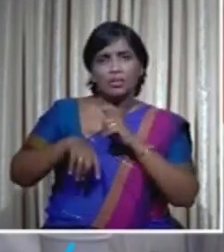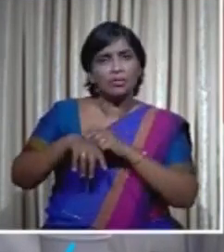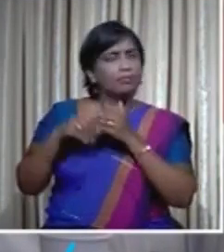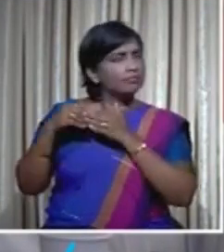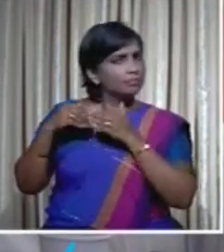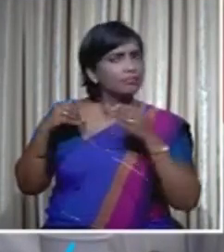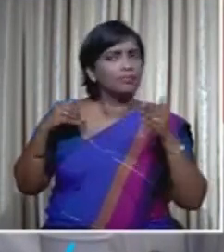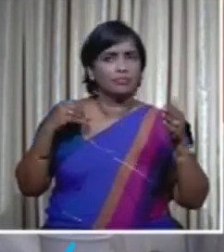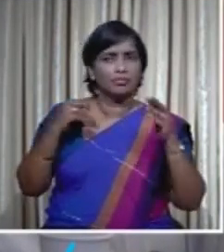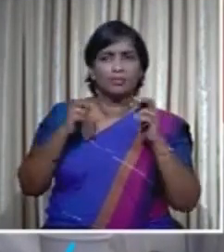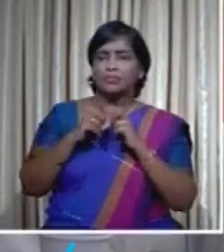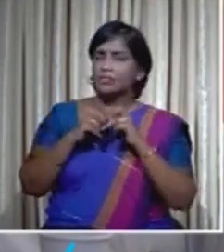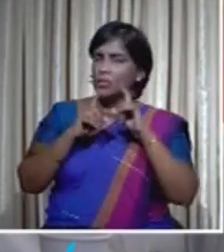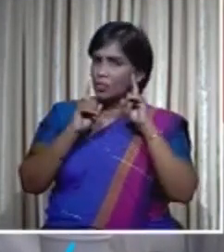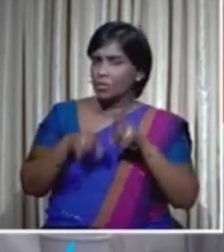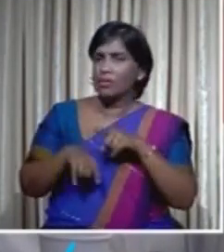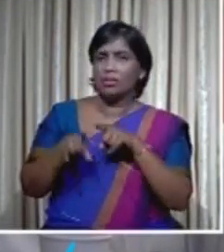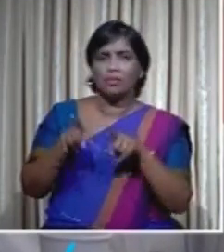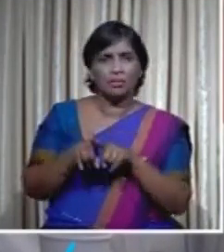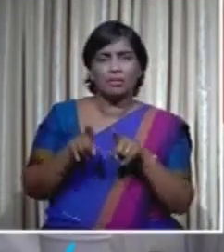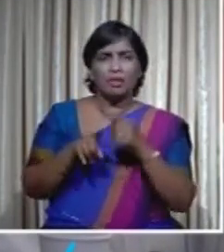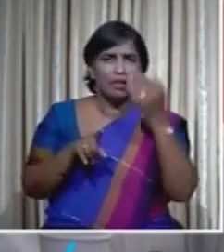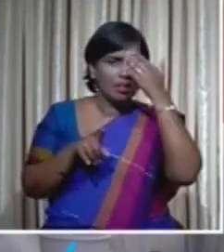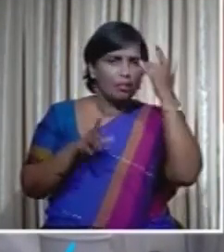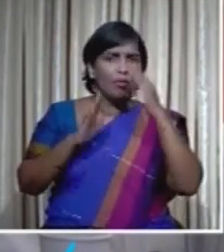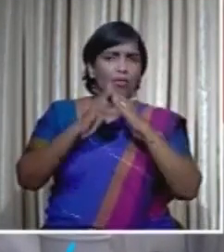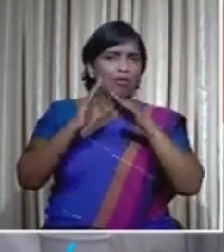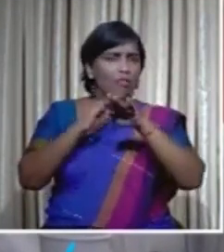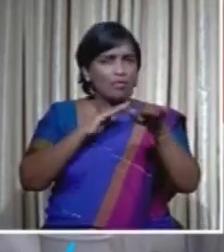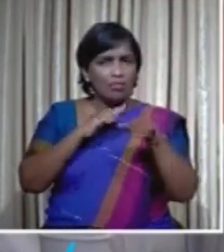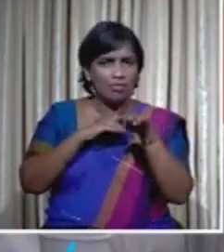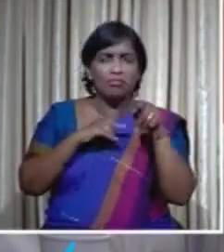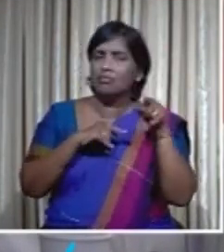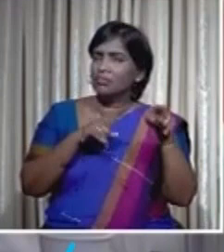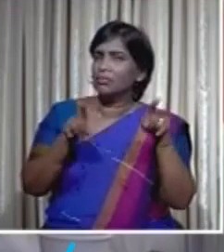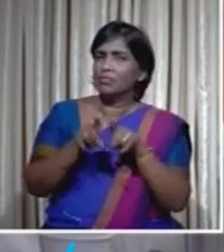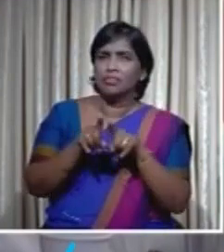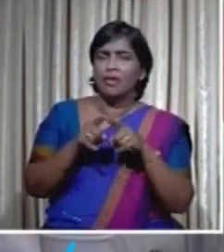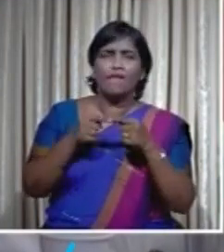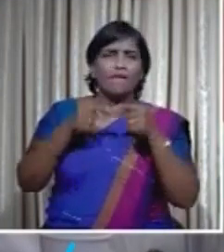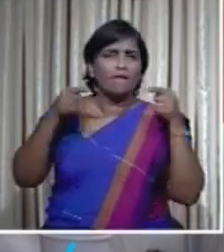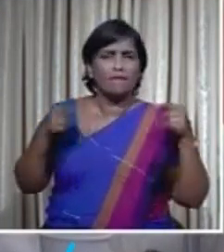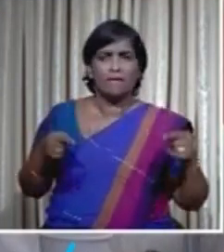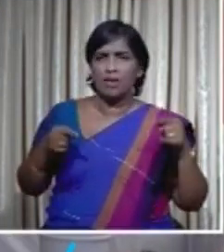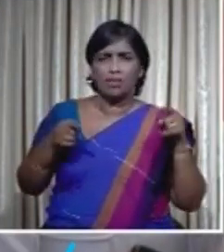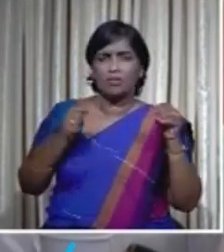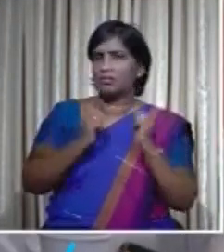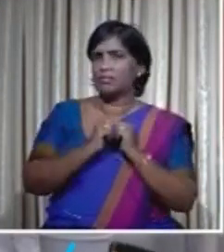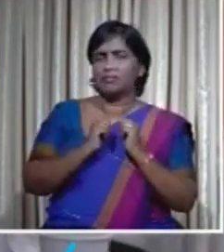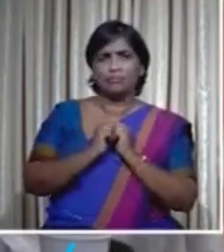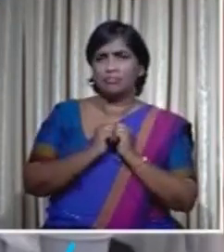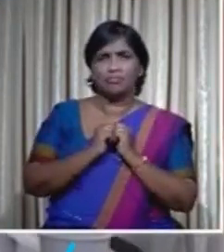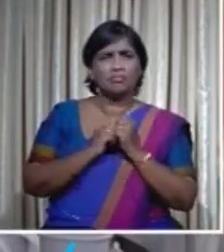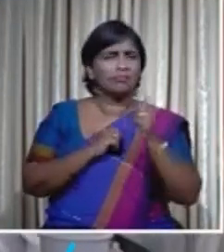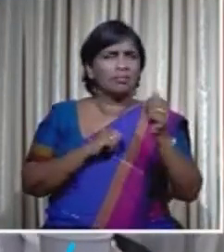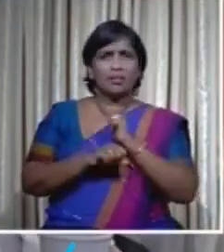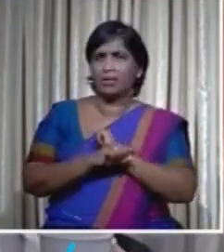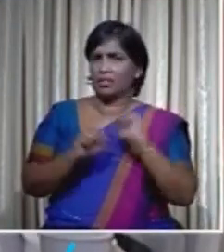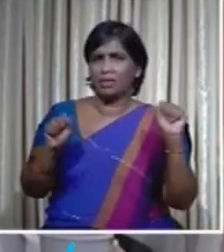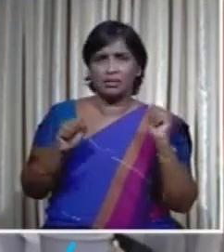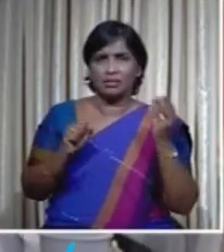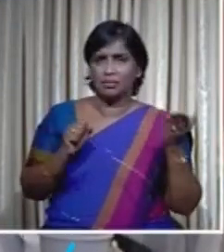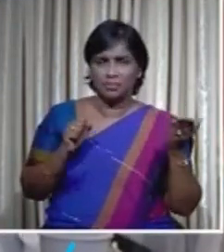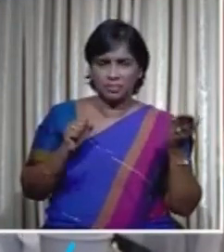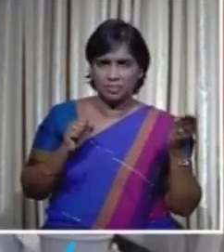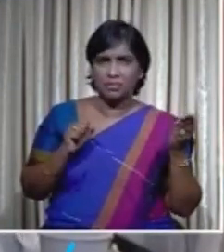நடத்தவில்லையே. இந்த துயிலுமில்லங்களுக்கு போகக்கூடாது, மாவீர தினங்களை நடத்தக்கூடாது என்று யாரும் செய்யவில்லையே. ஆனால் இந்த நாட்டிலே அரசியல்